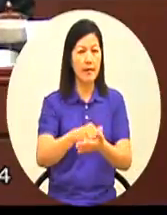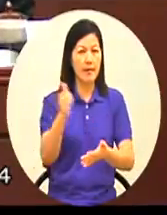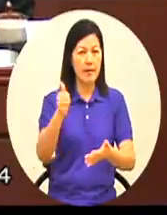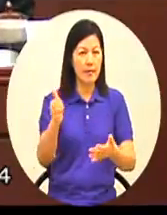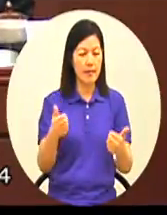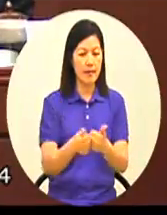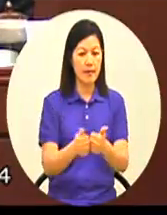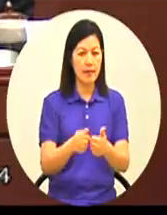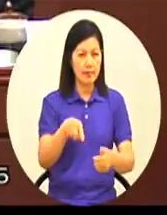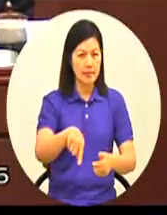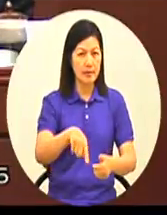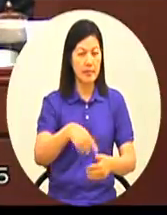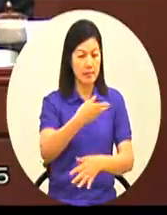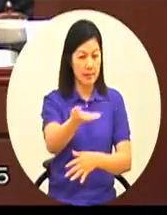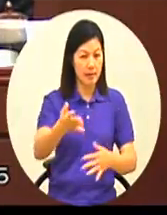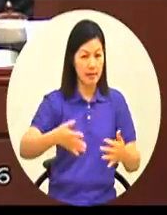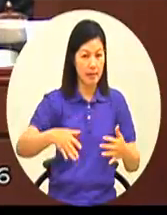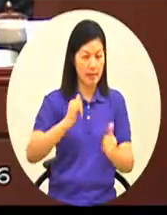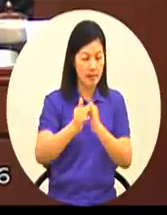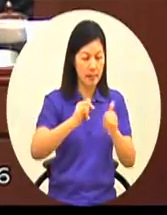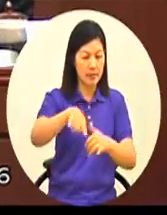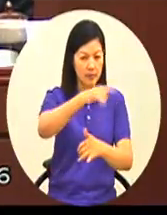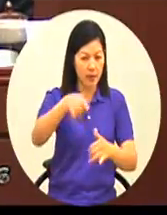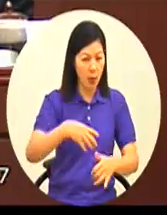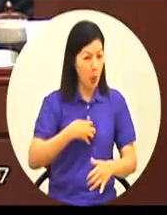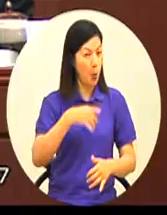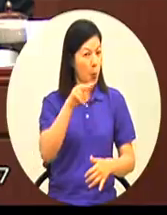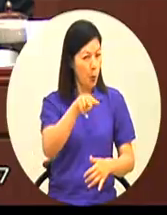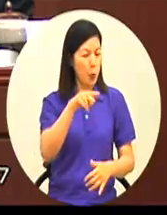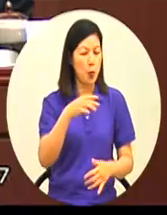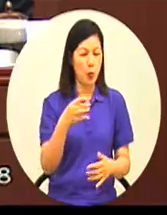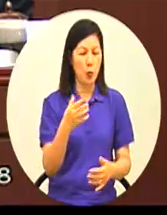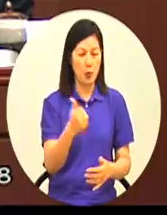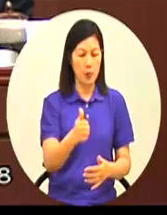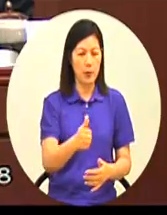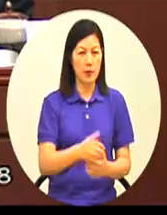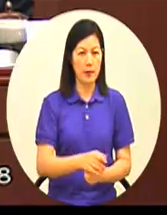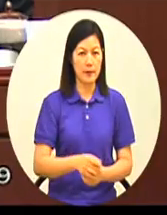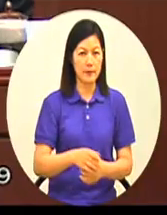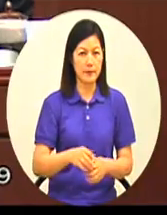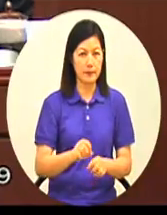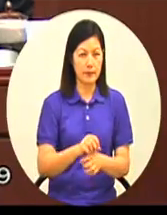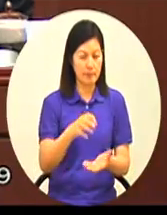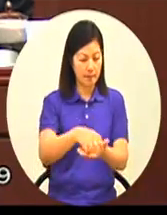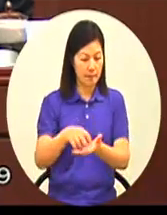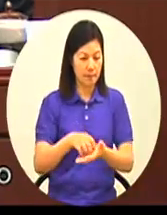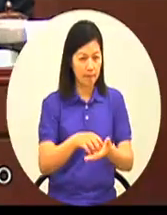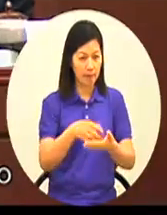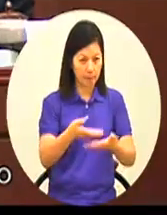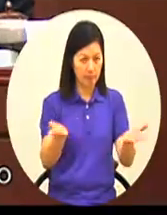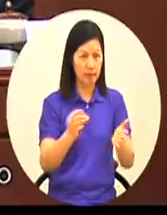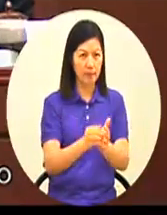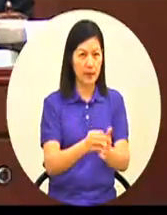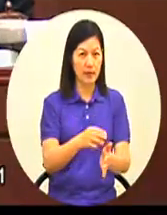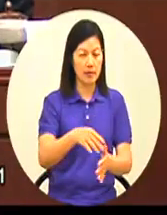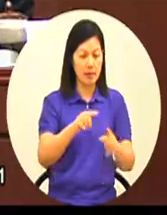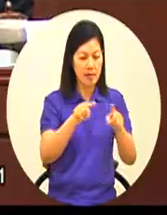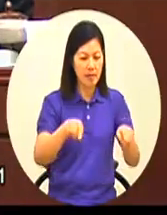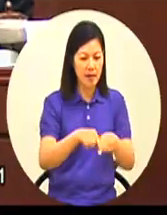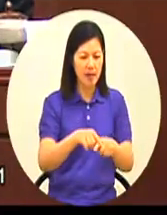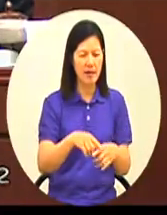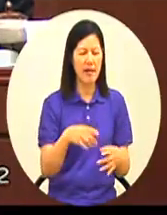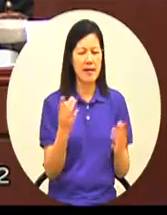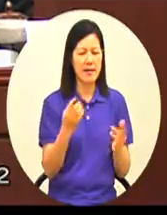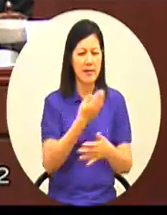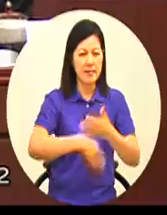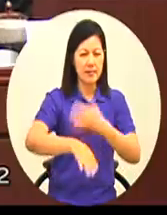相信这也会让全国是非常震撼的，就是我们其实已经发展出我们的同志伴侣证，它大小就如同我们的身份证的